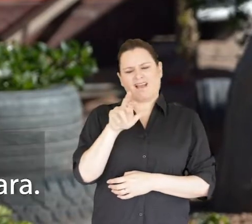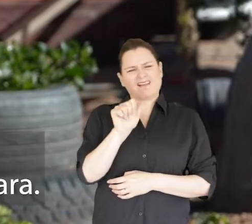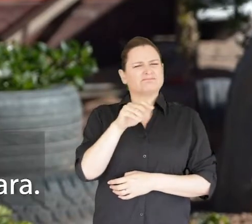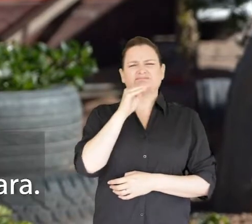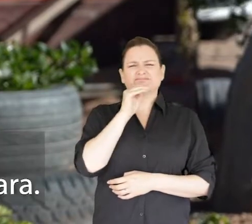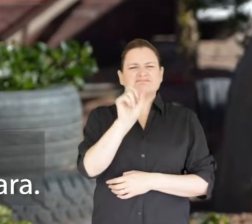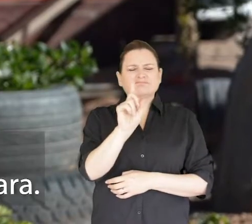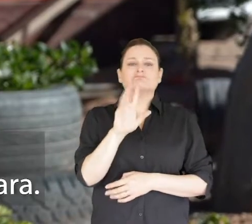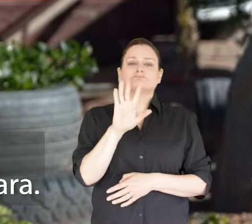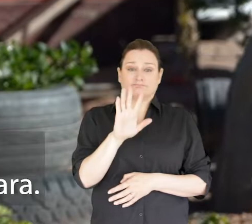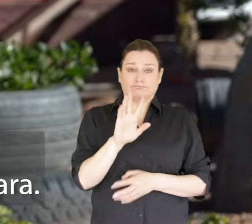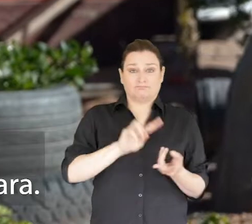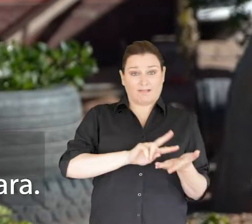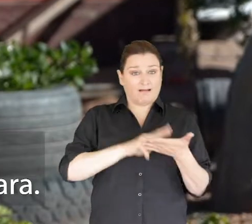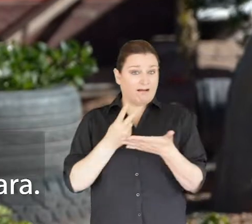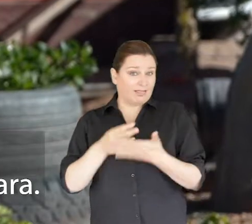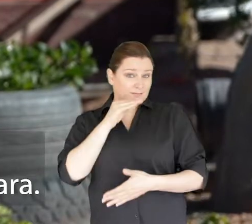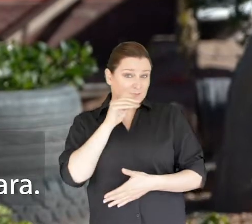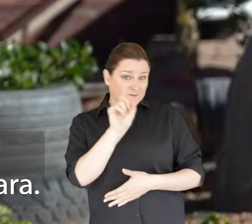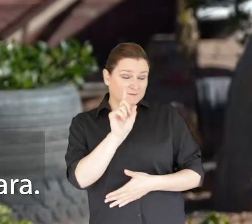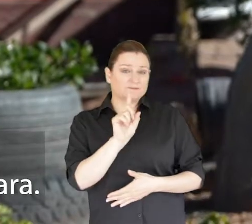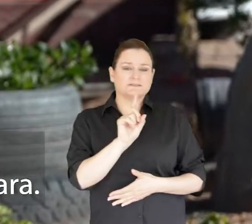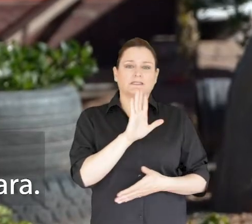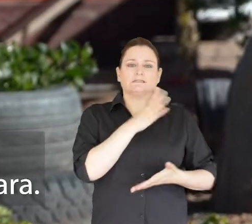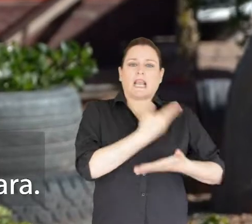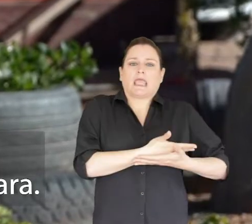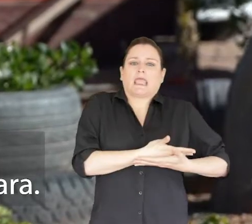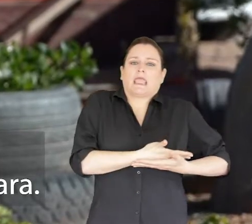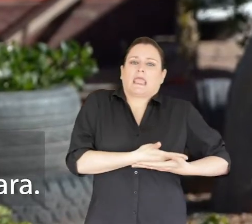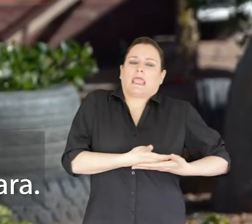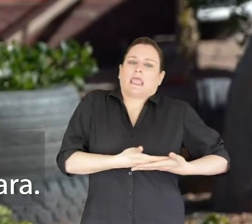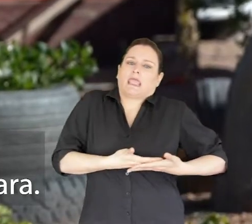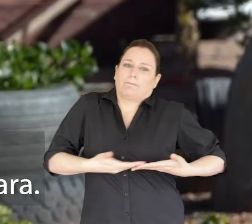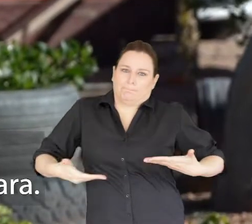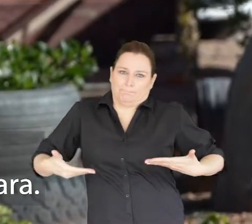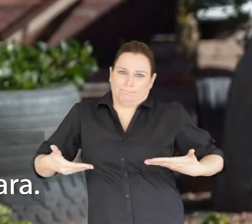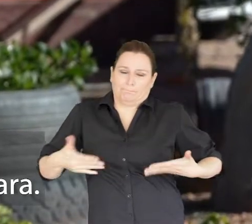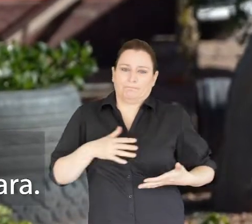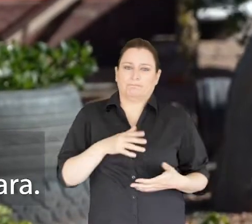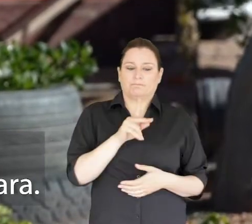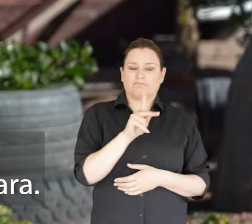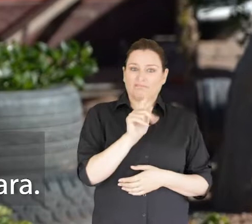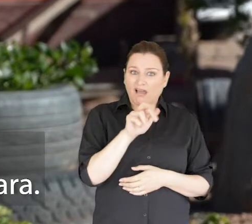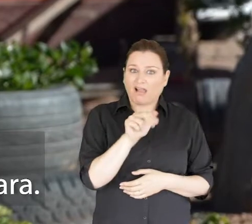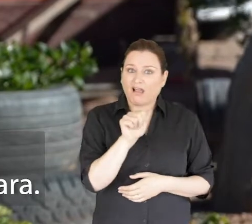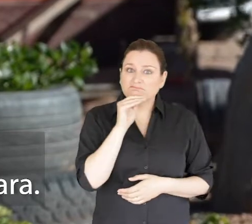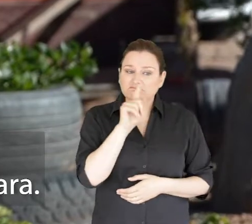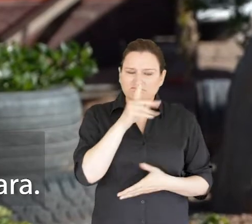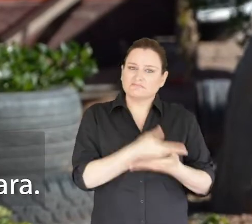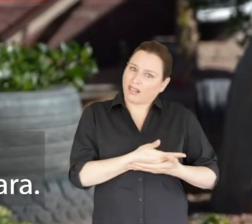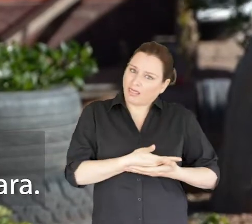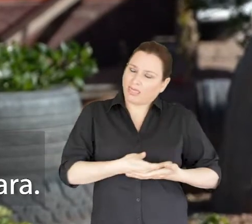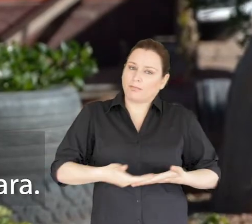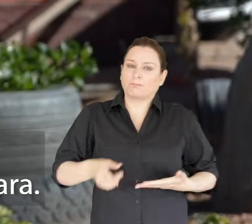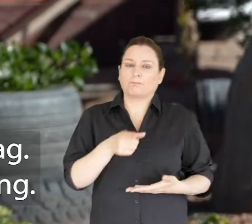Nou, Kara betekent, als ik hem vertolk in Afrikaans, dat zegt dat nou sleep. Kara.